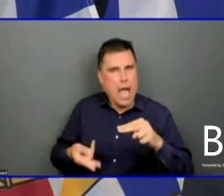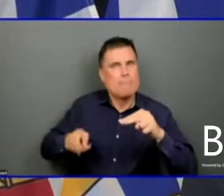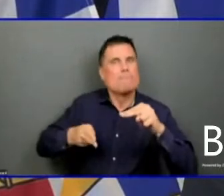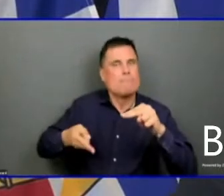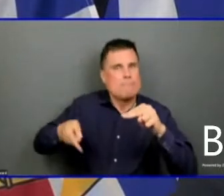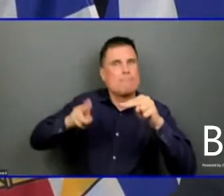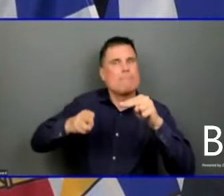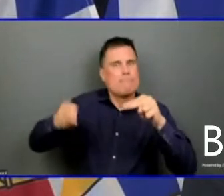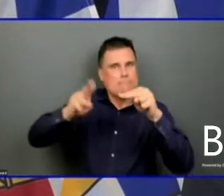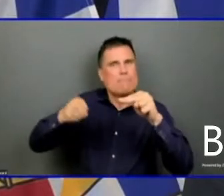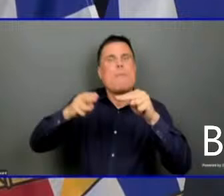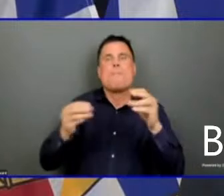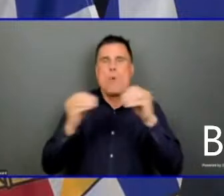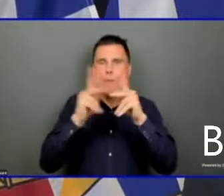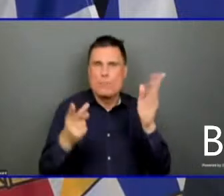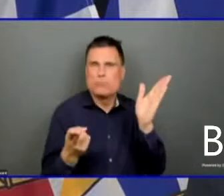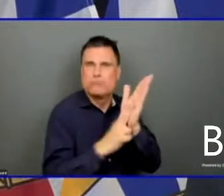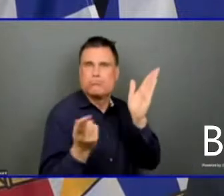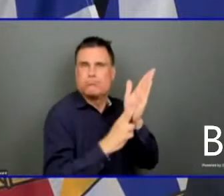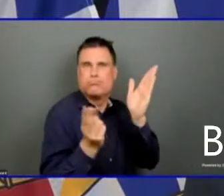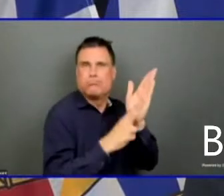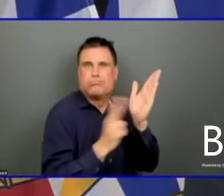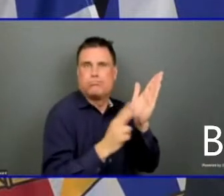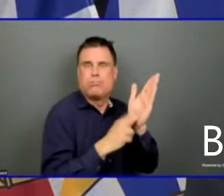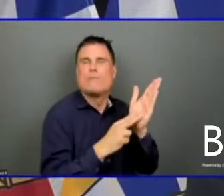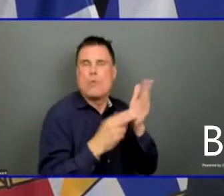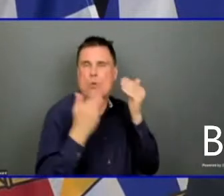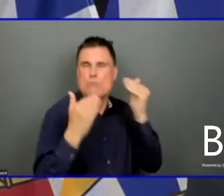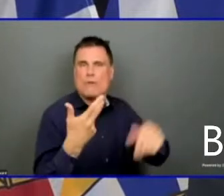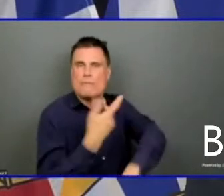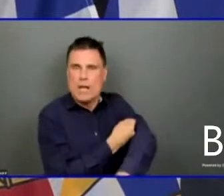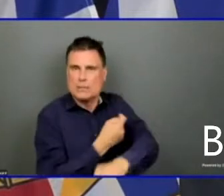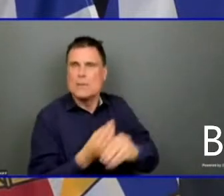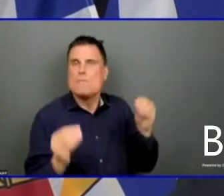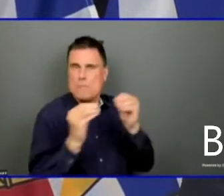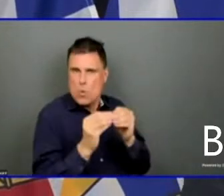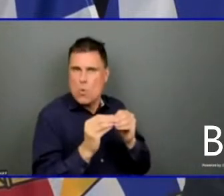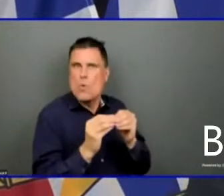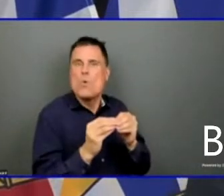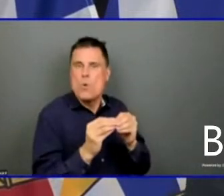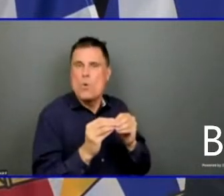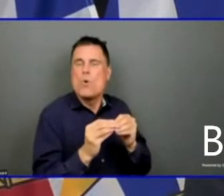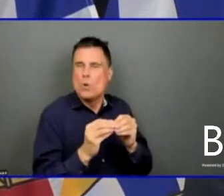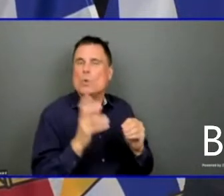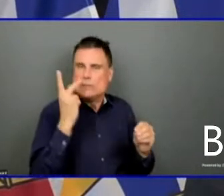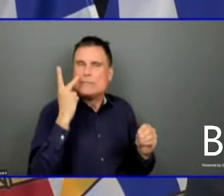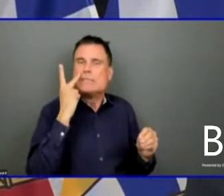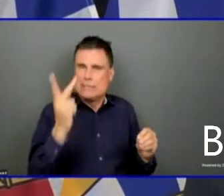列治文的这个疫苗注册明显上升了。